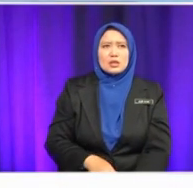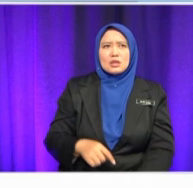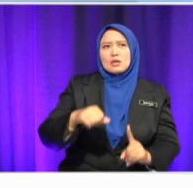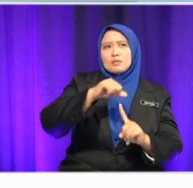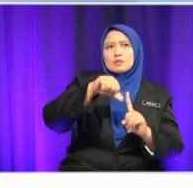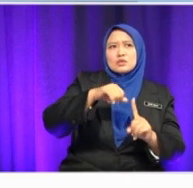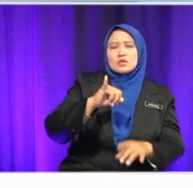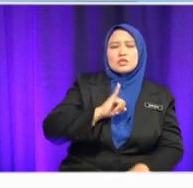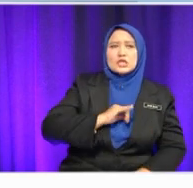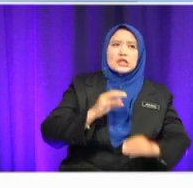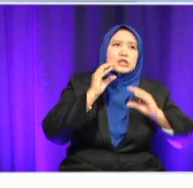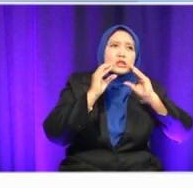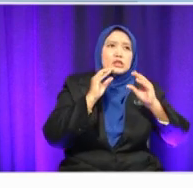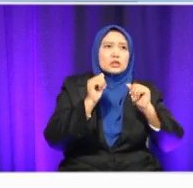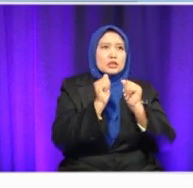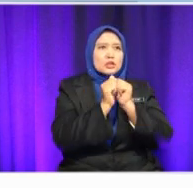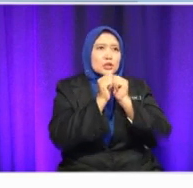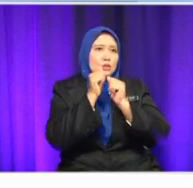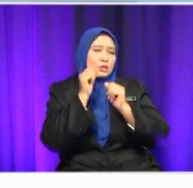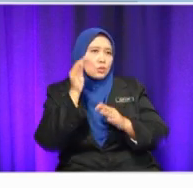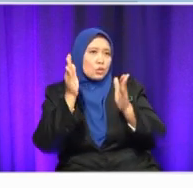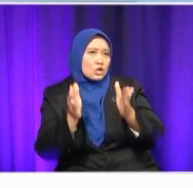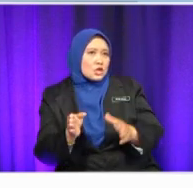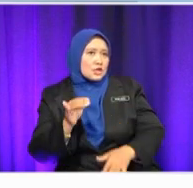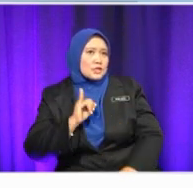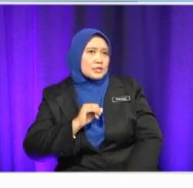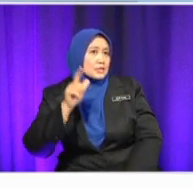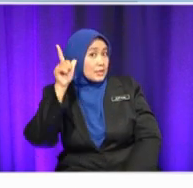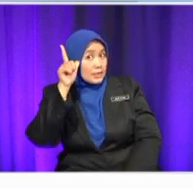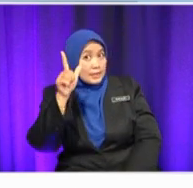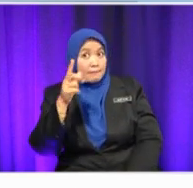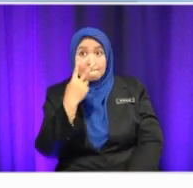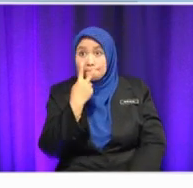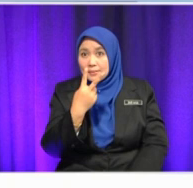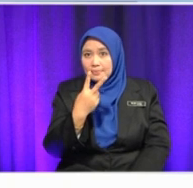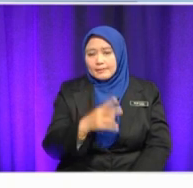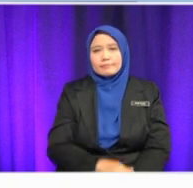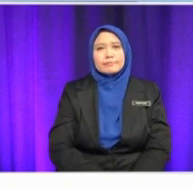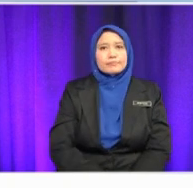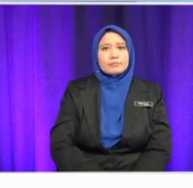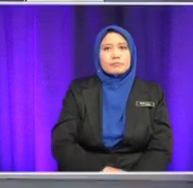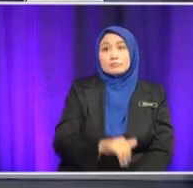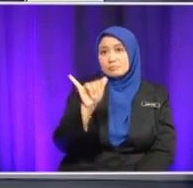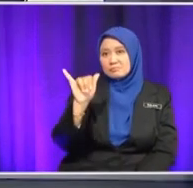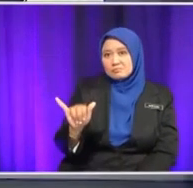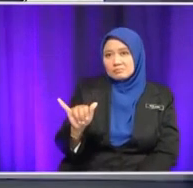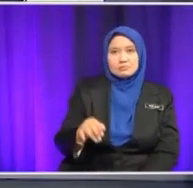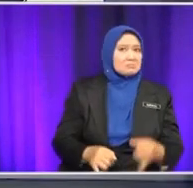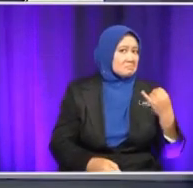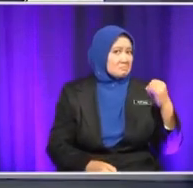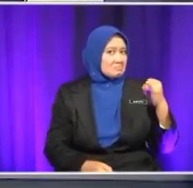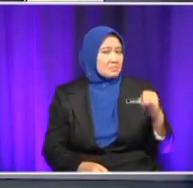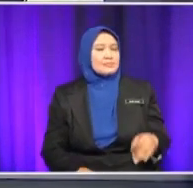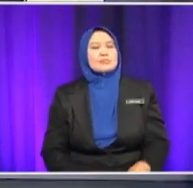dengan sosok seseorang saya akan melihat materinya Iya ataupun tidak yang ini diri sendiri atau perlu